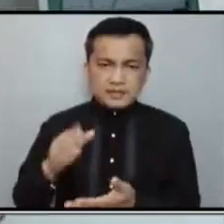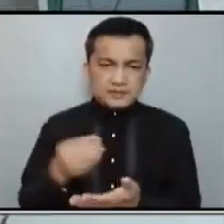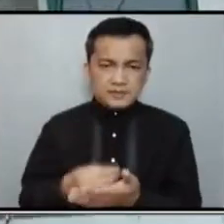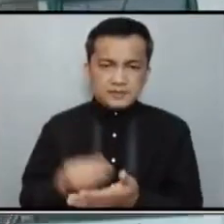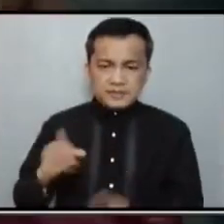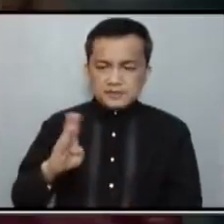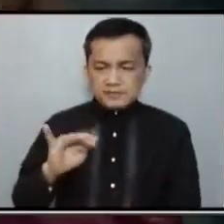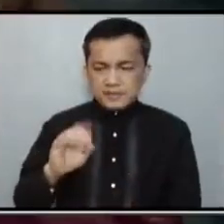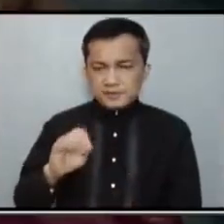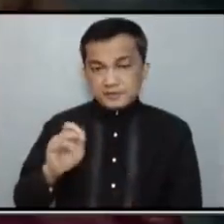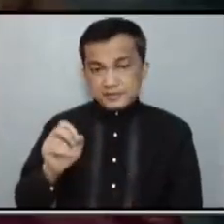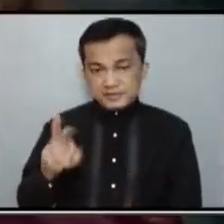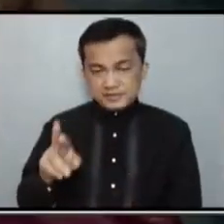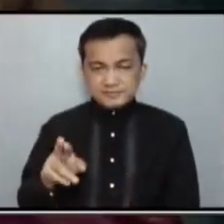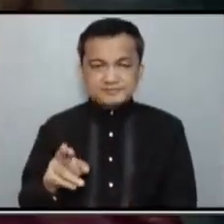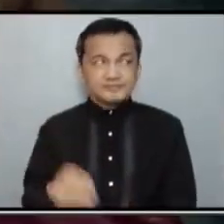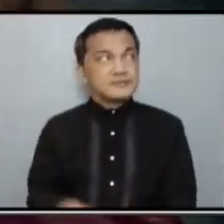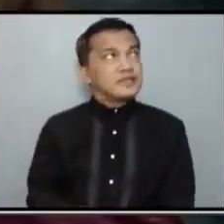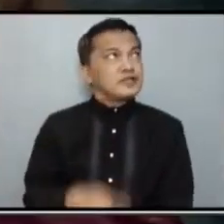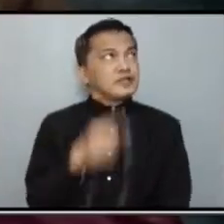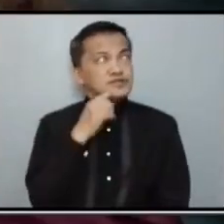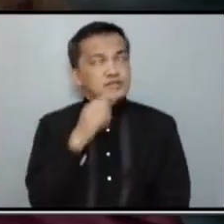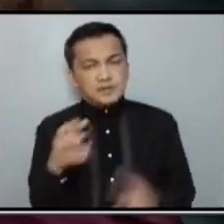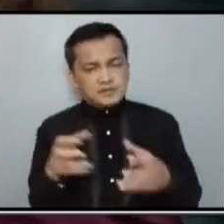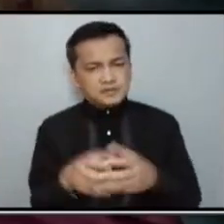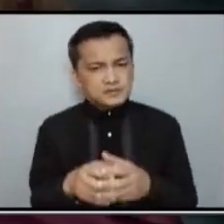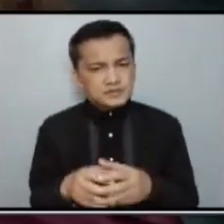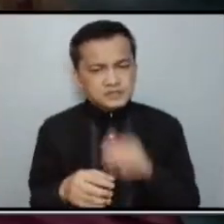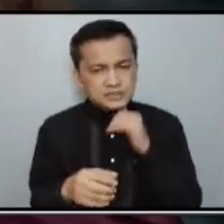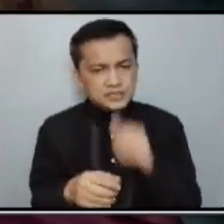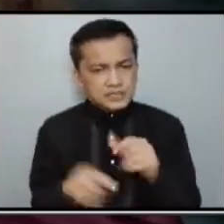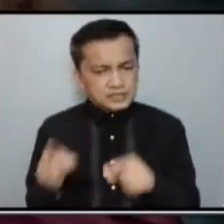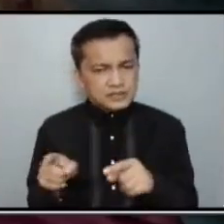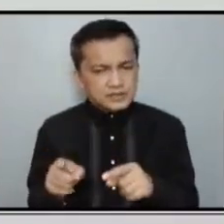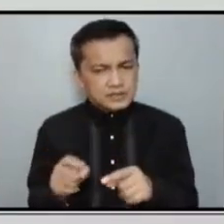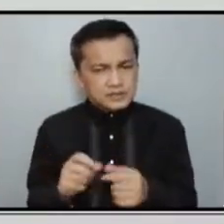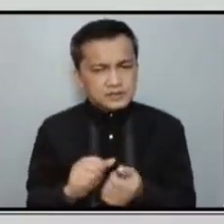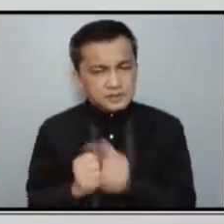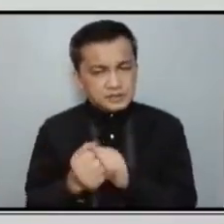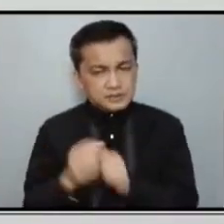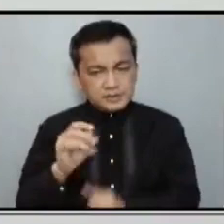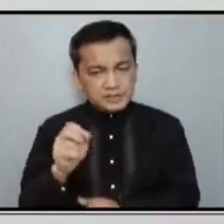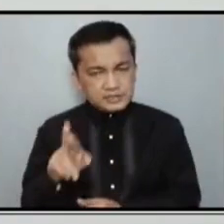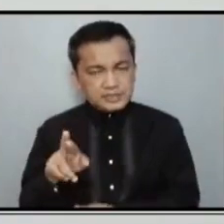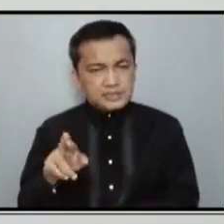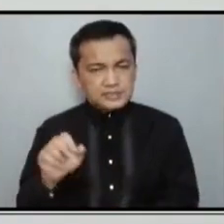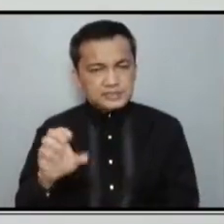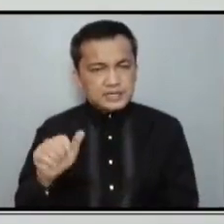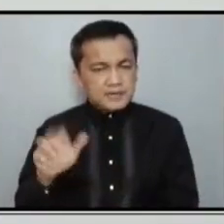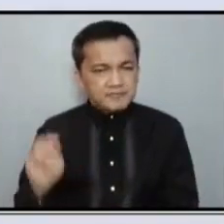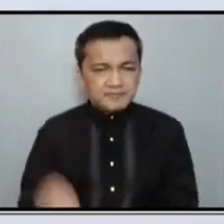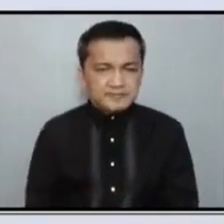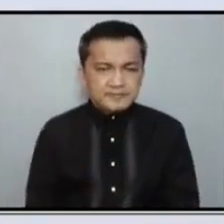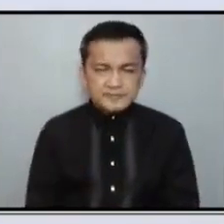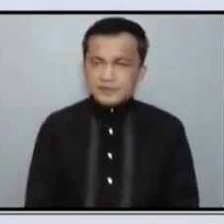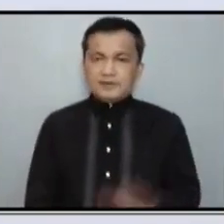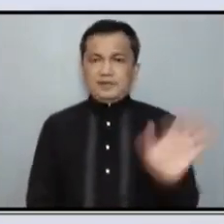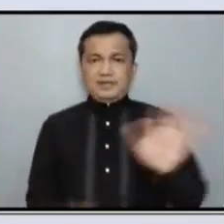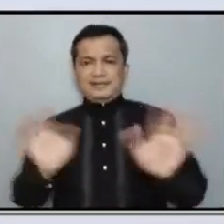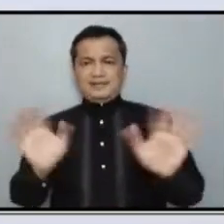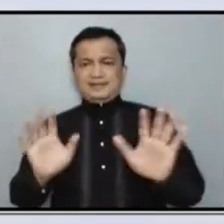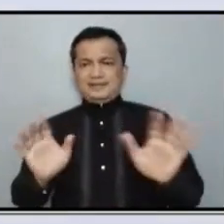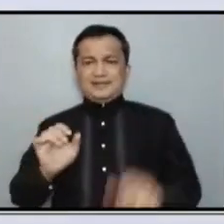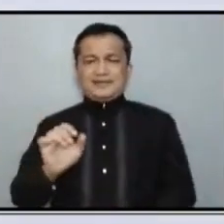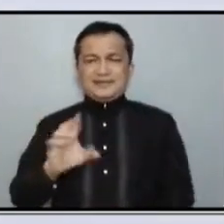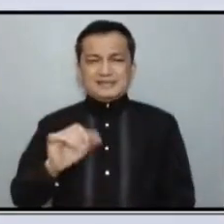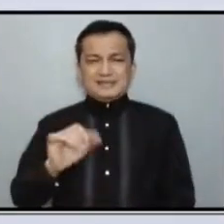biofertilizer. Gitpa ng ahensya, hindi ito magiging fertilizer scam. Hindi magiging fertilizer scam ito. Hindi naman fixed